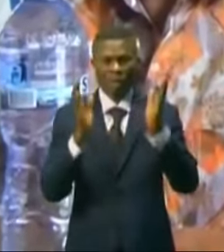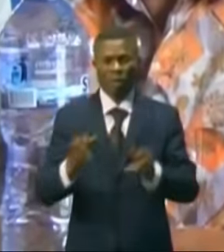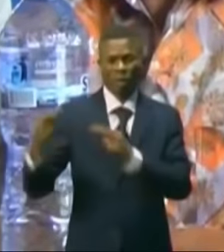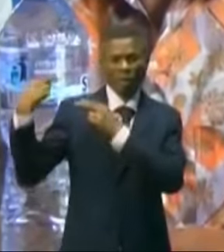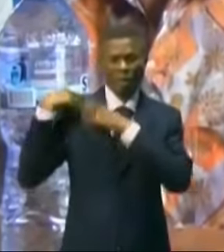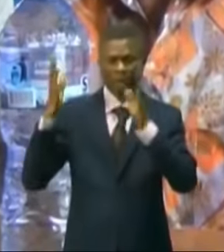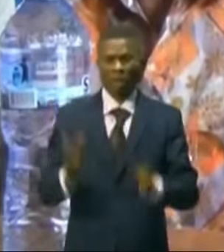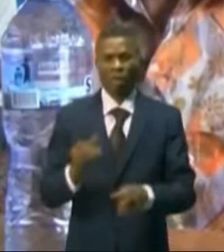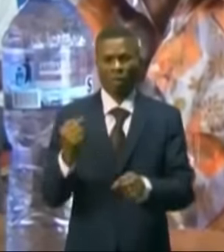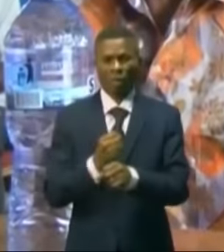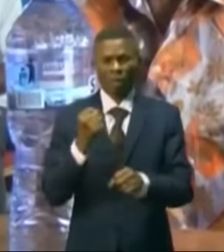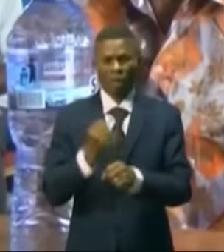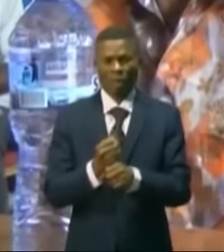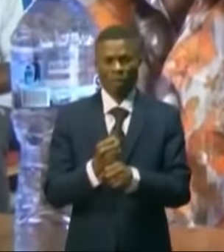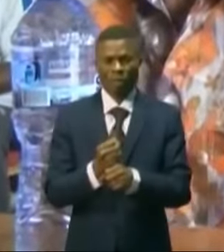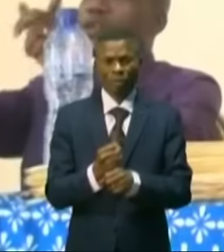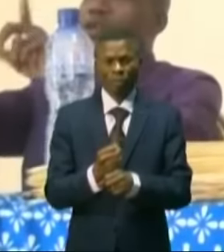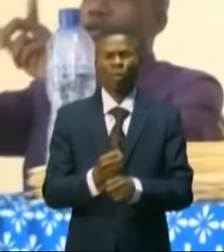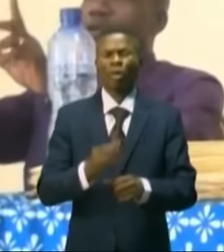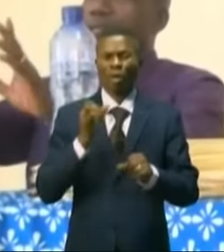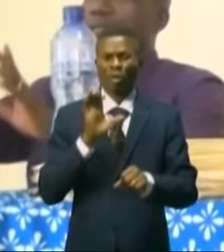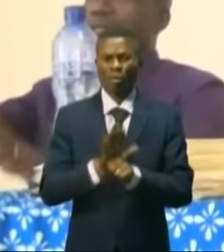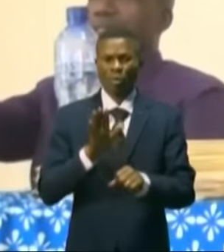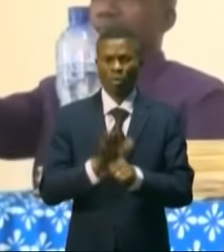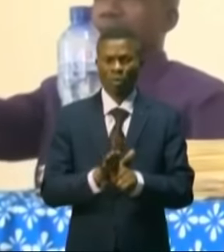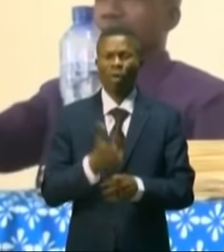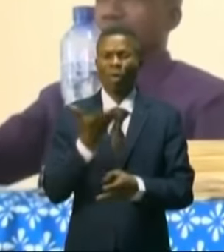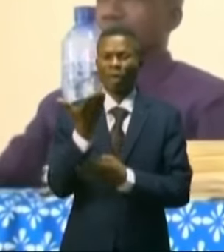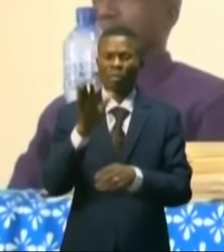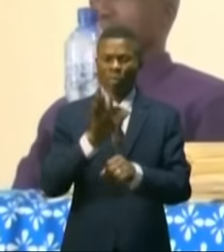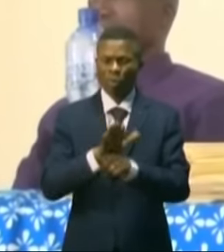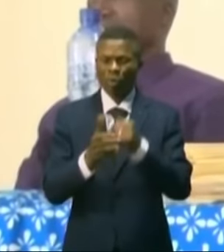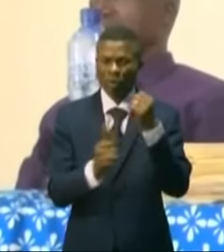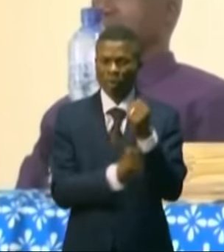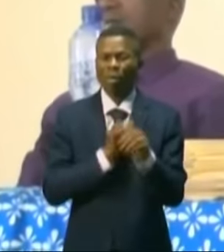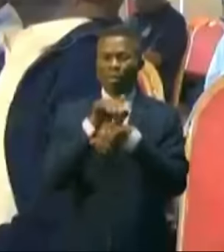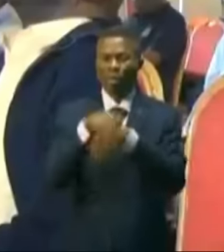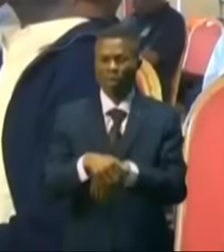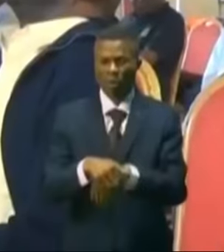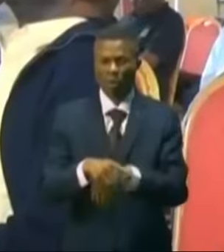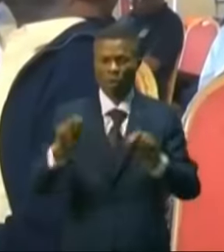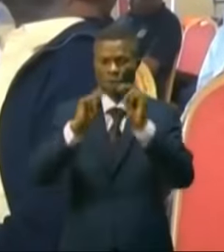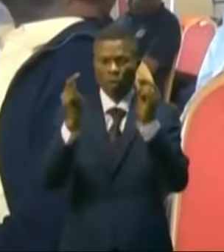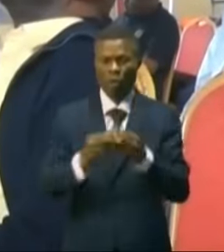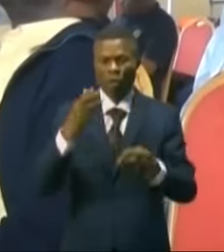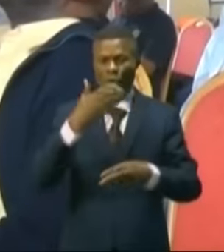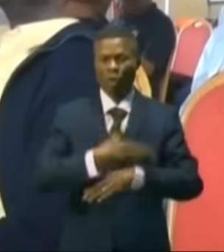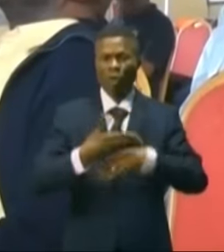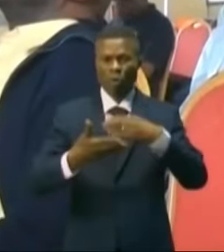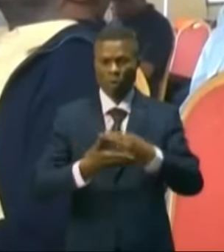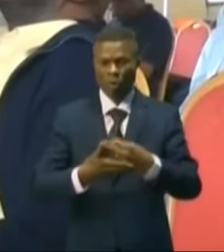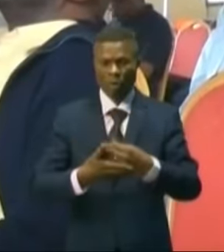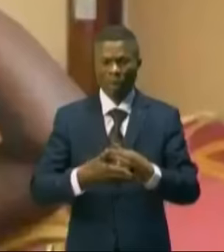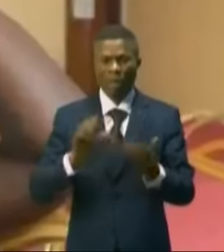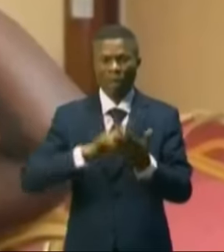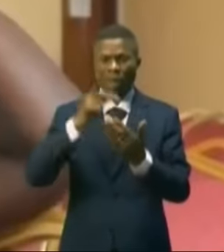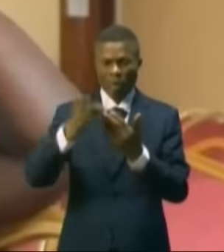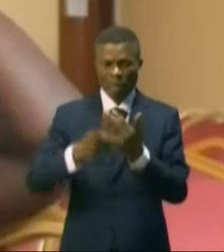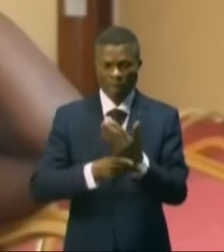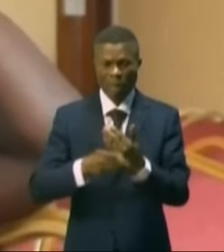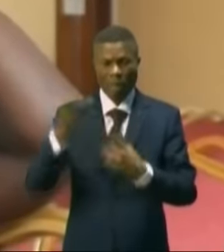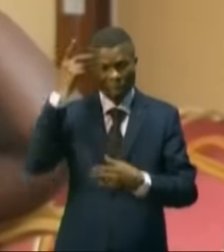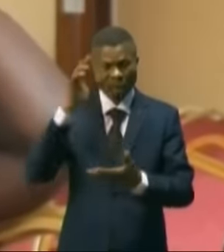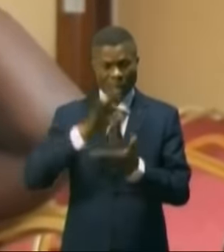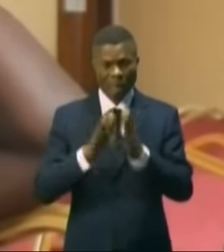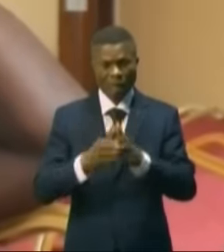responsable des travaux à haute intensité de main-d'œuvre Timo, à la cellule infrastructure dans le cadre du projet